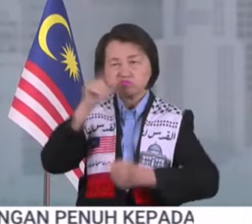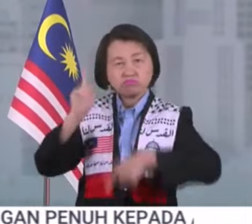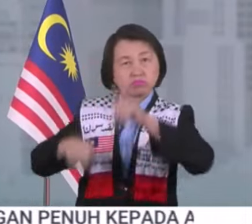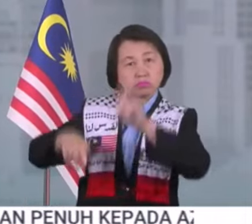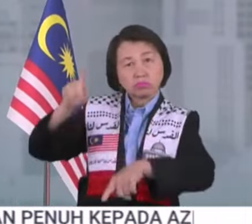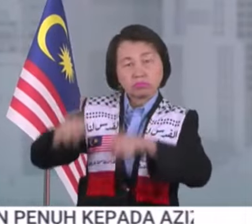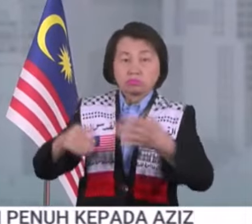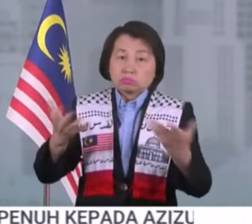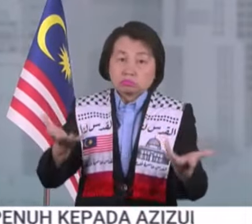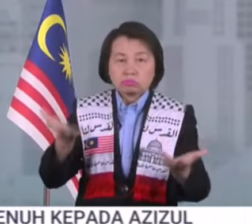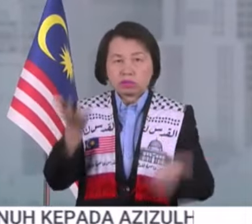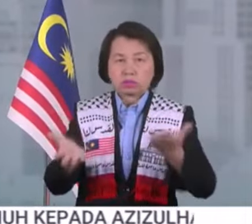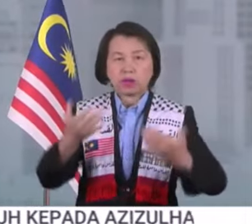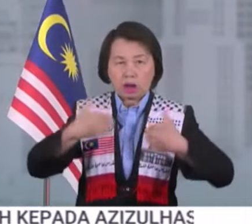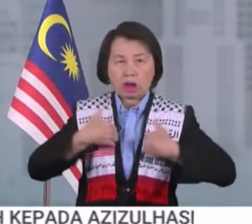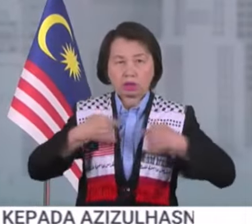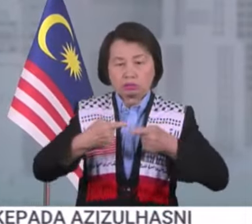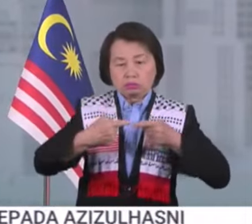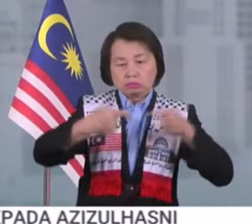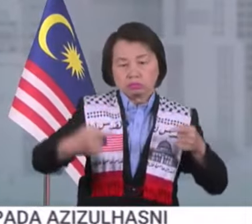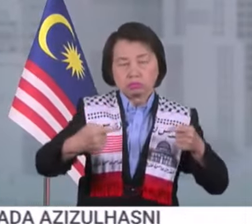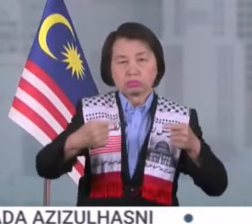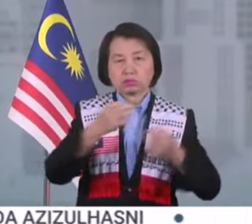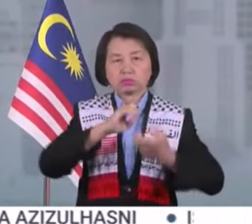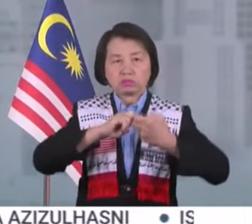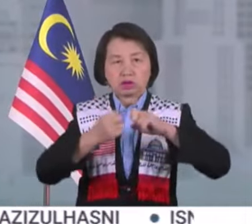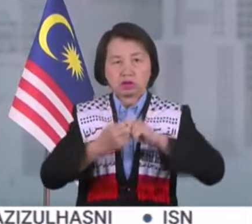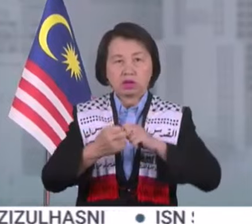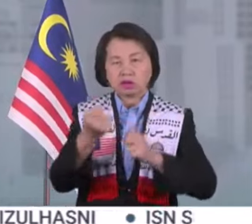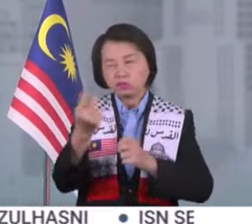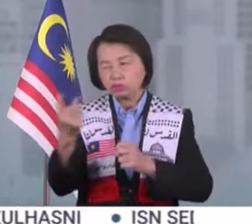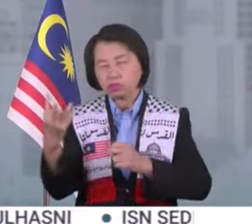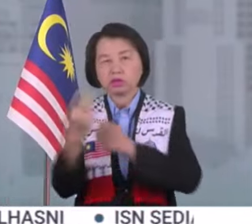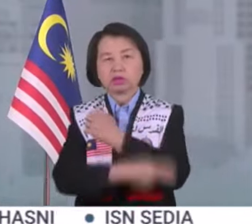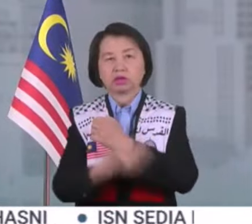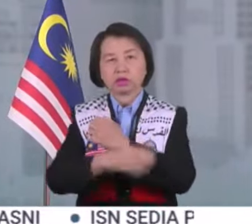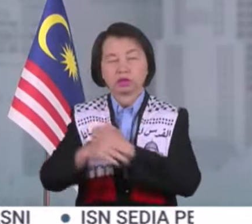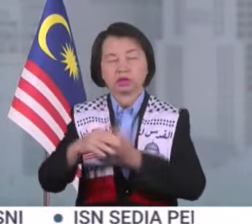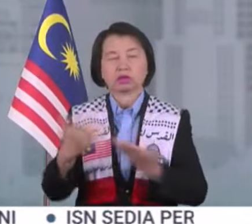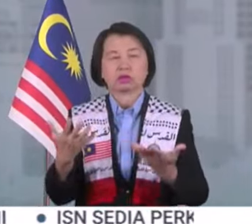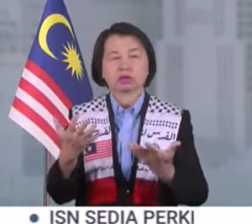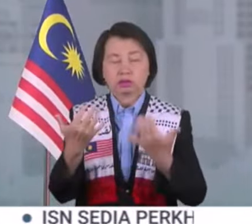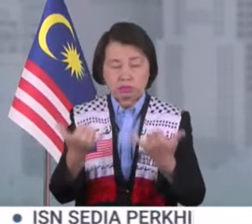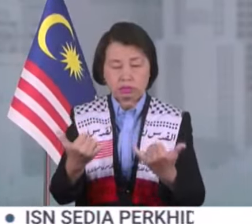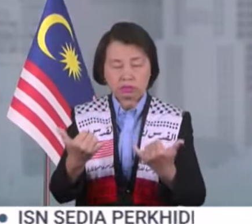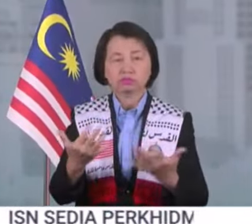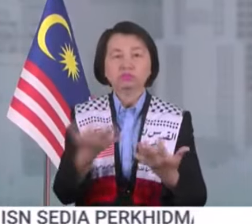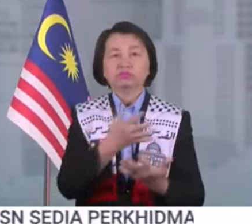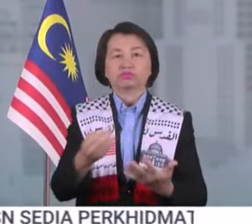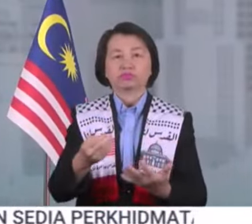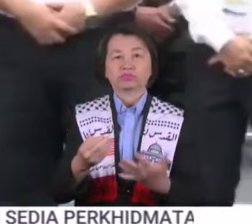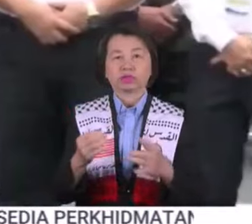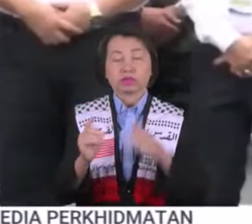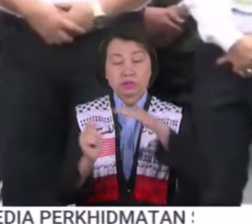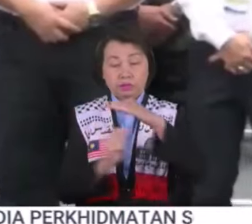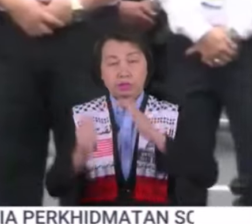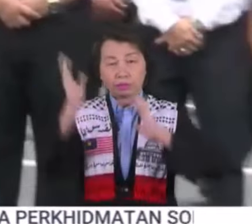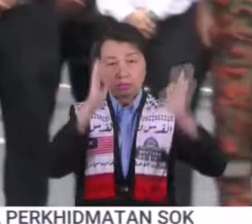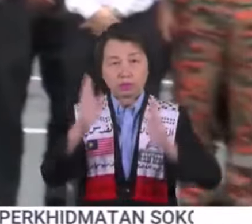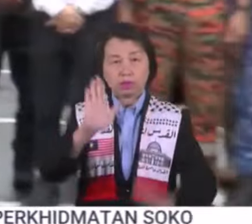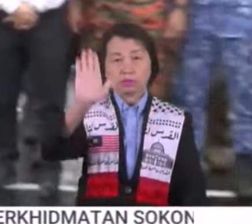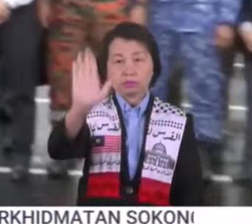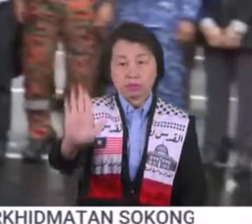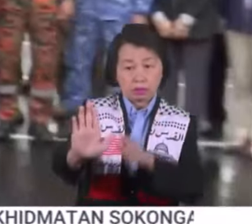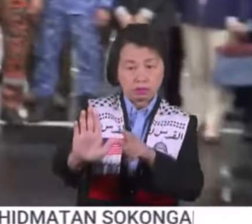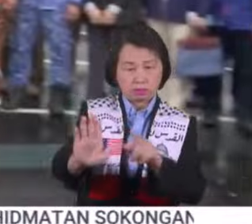menentu seterusnya mewujudkan ketegangan dan konflik di beberapa negara ketika ini. Justru, Trust Malaysia Madani